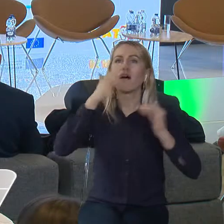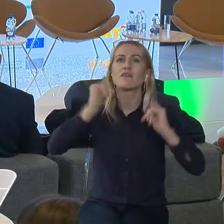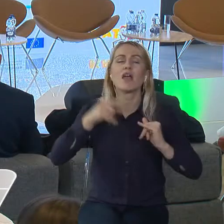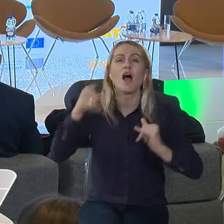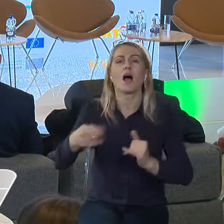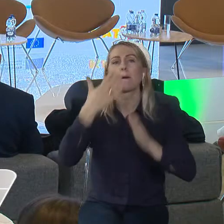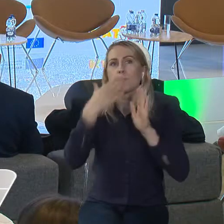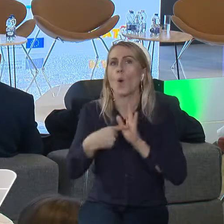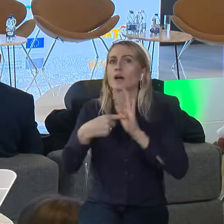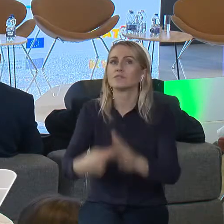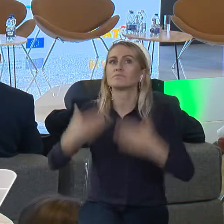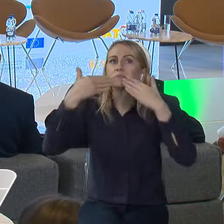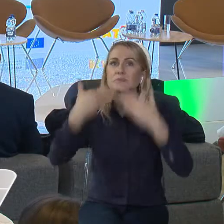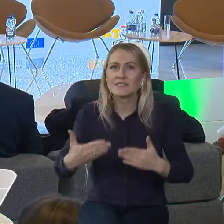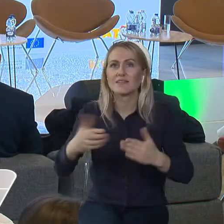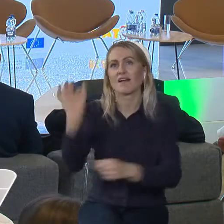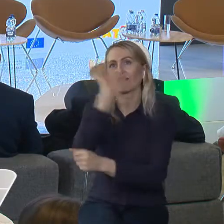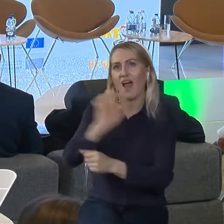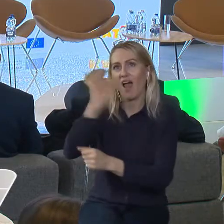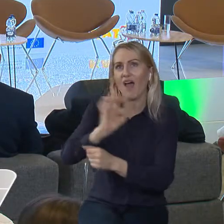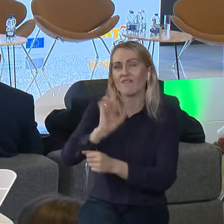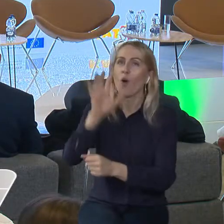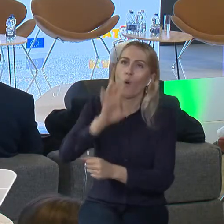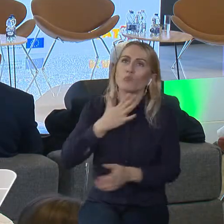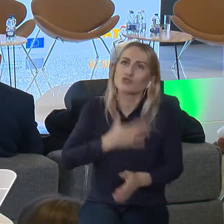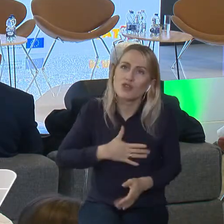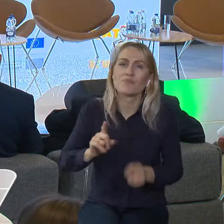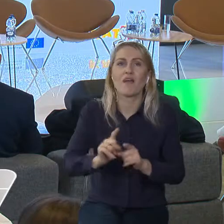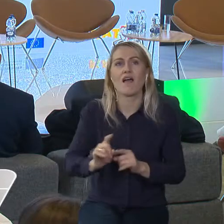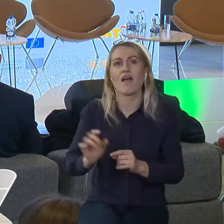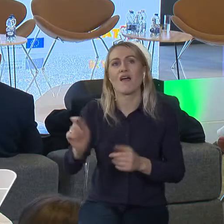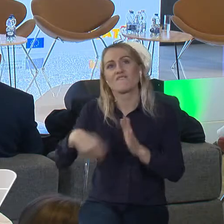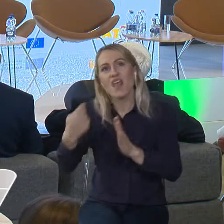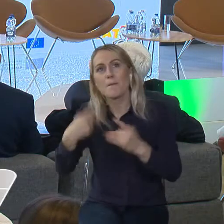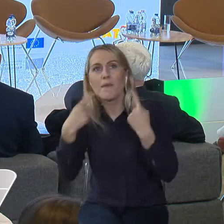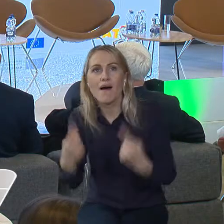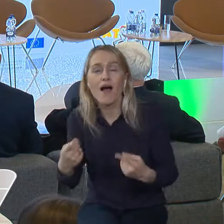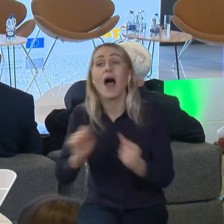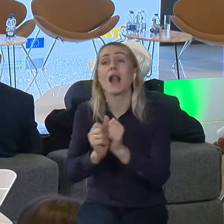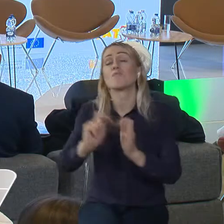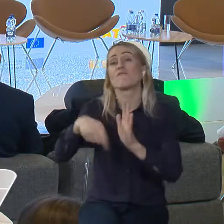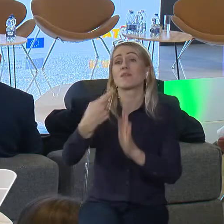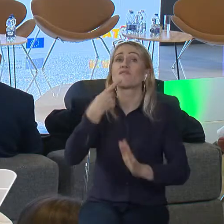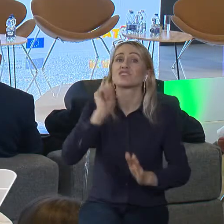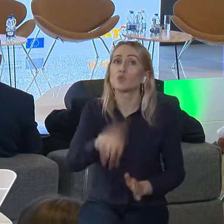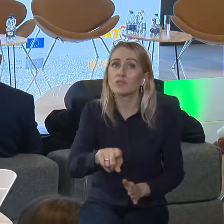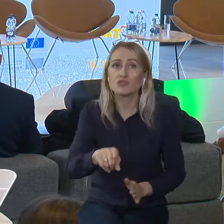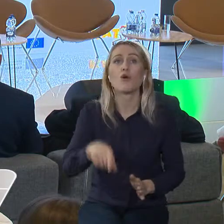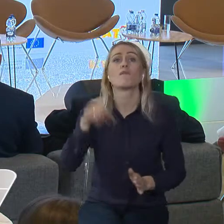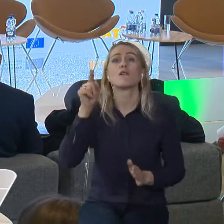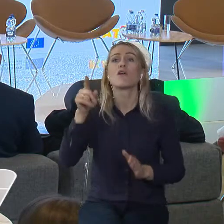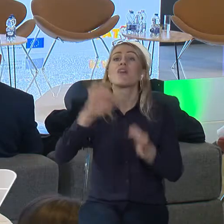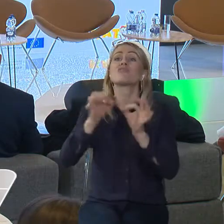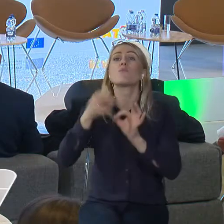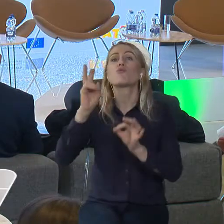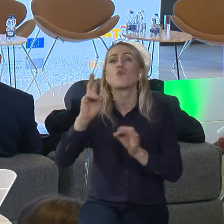za pomocą przyjemnych grafik, animacji bądź filmów instruktażowych, tak gdyby pojawiły się jakieś